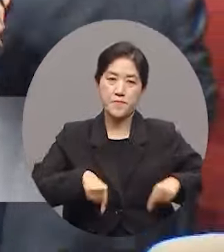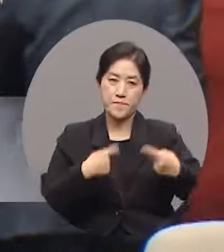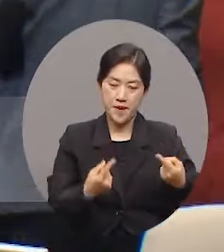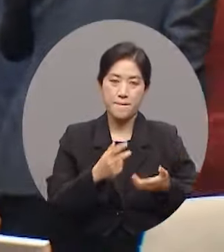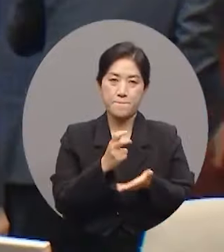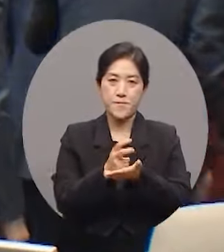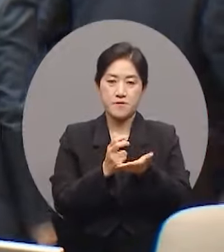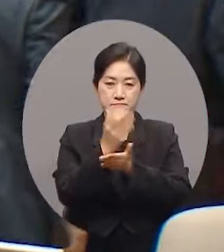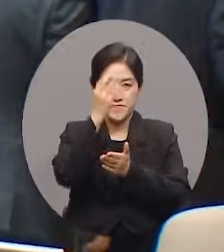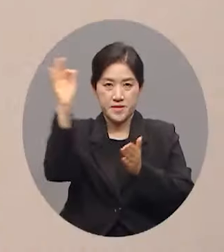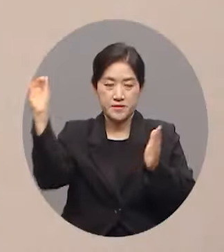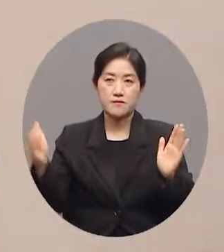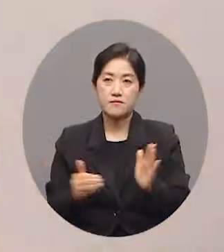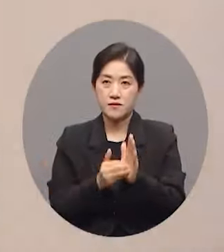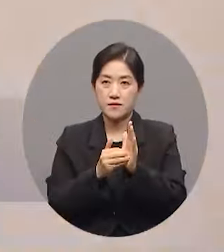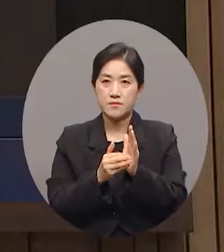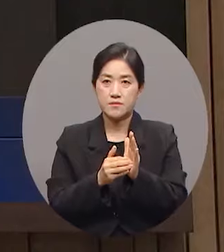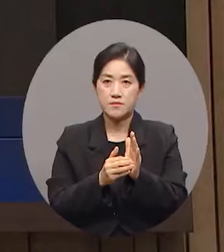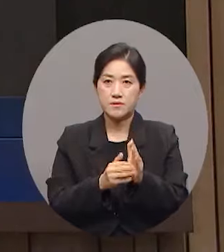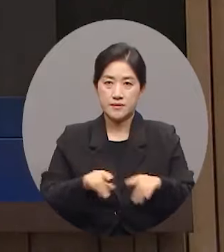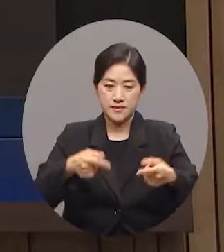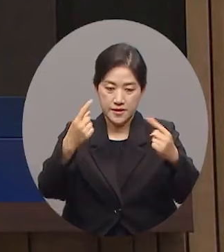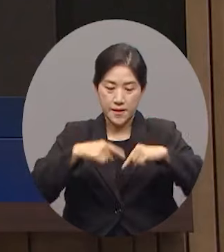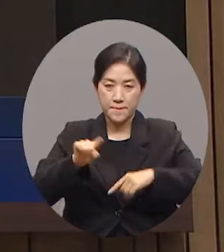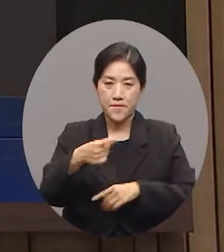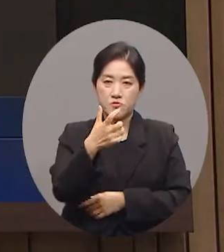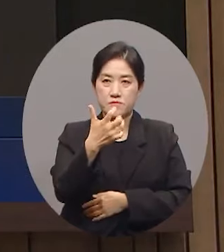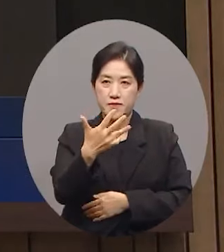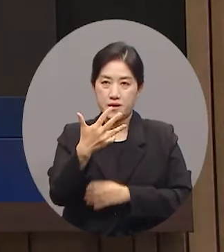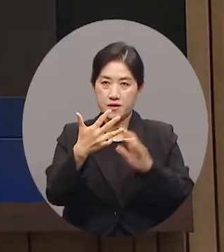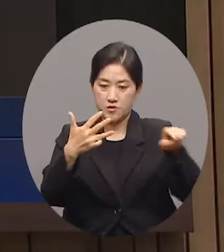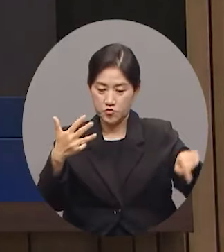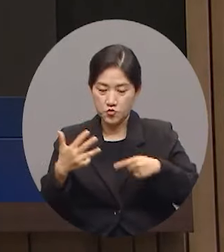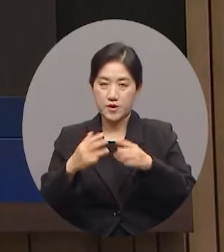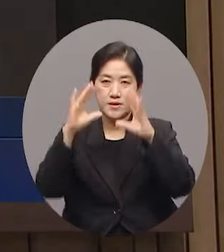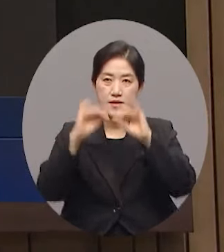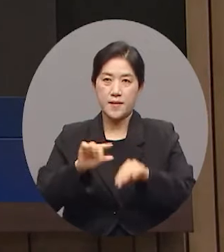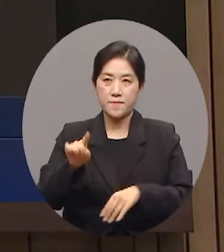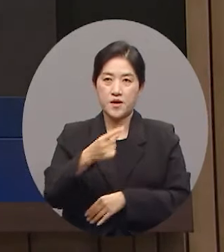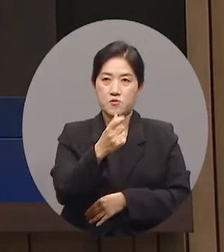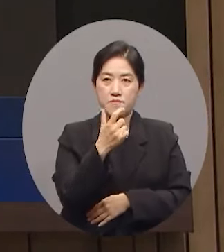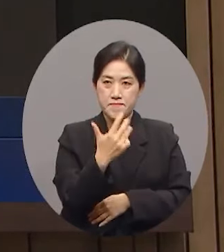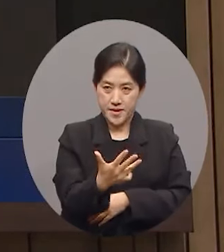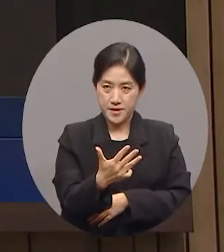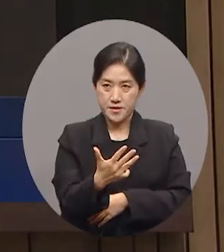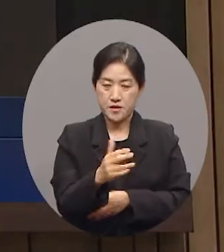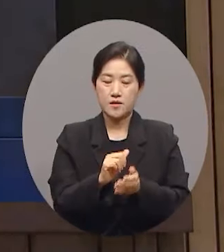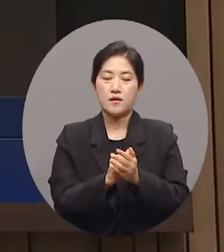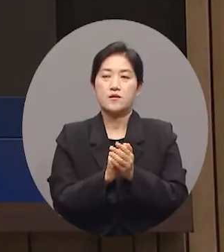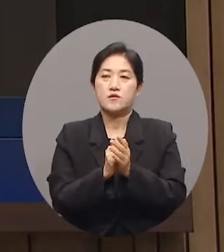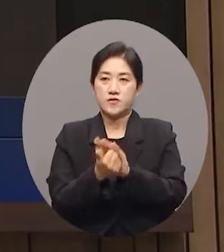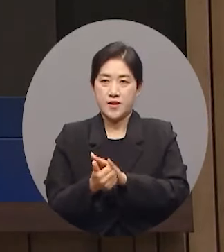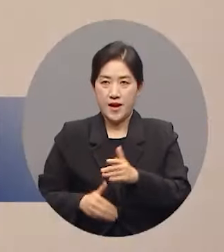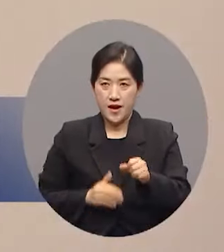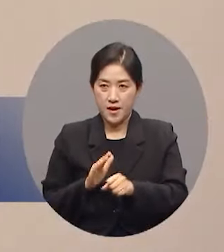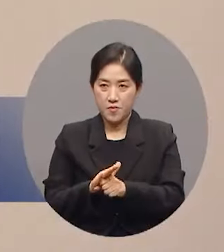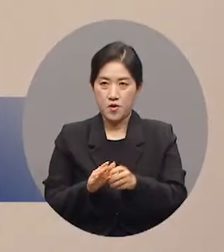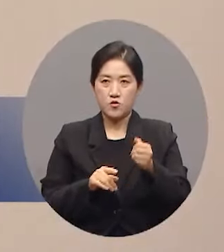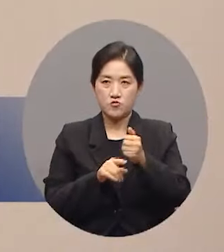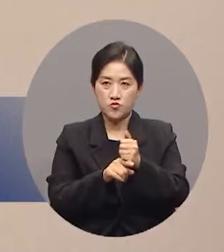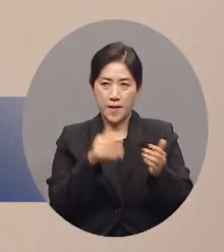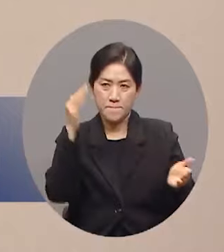법안을 통과시켰습니다. 재석 168인 중 찬성 168인으로서 순직 해병